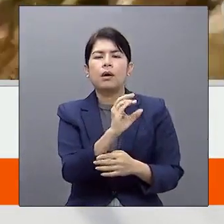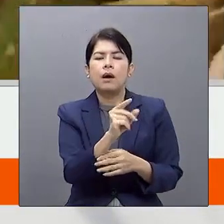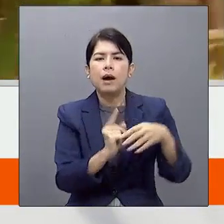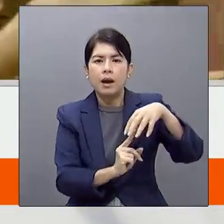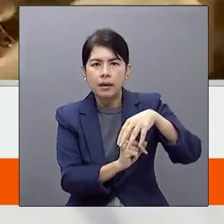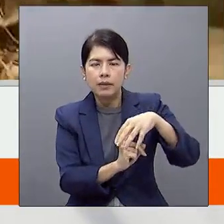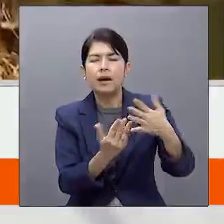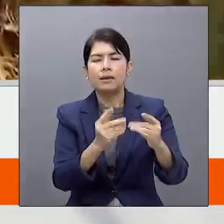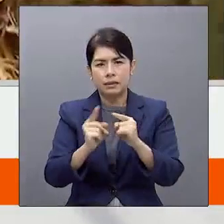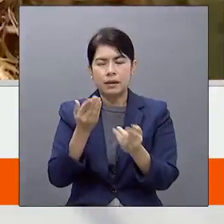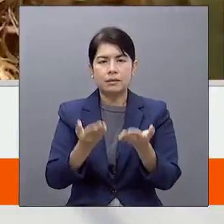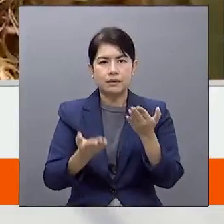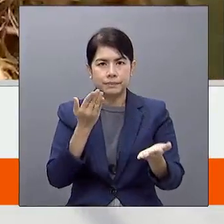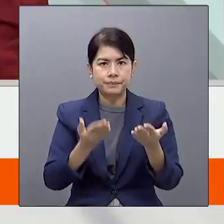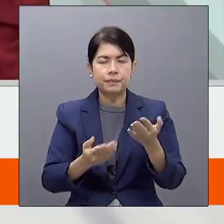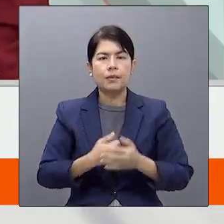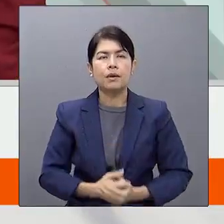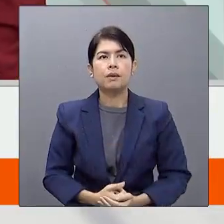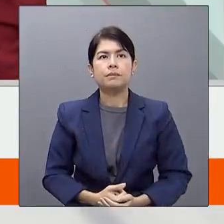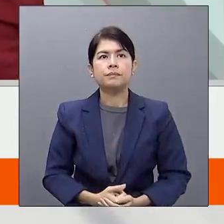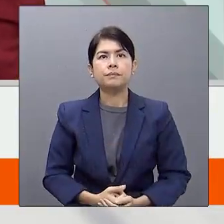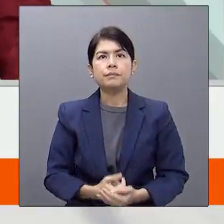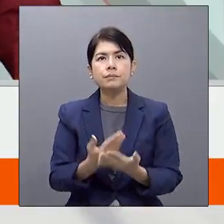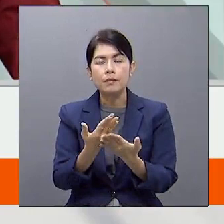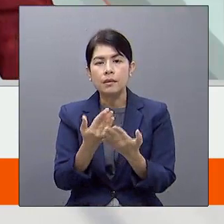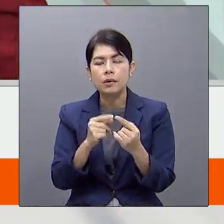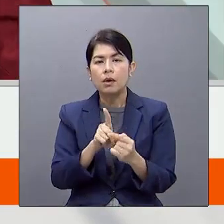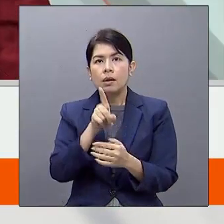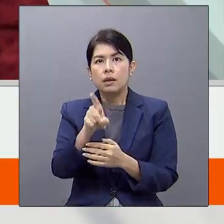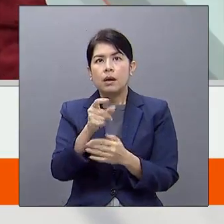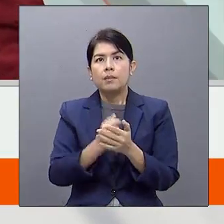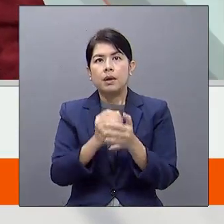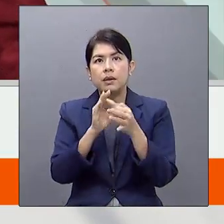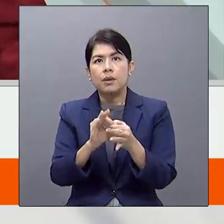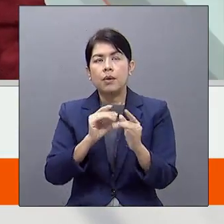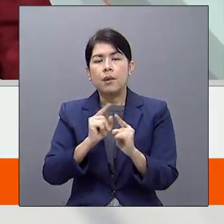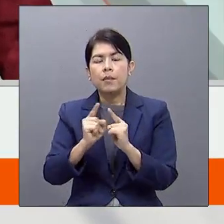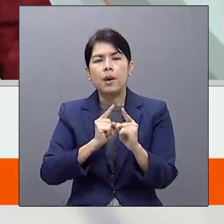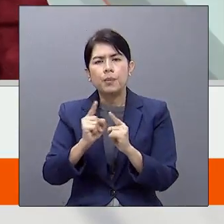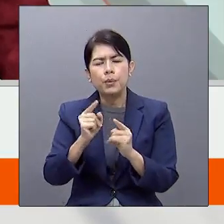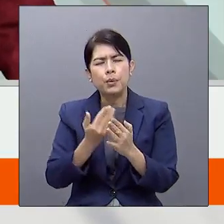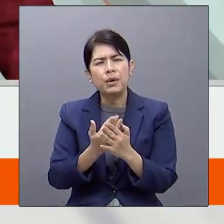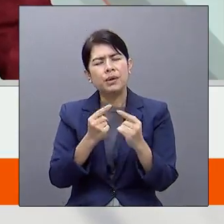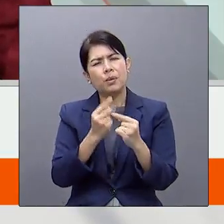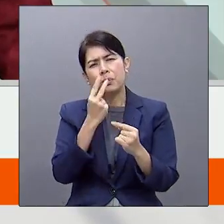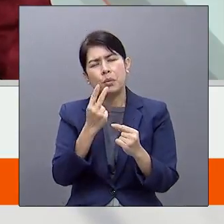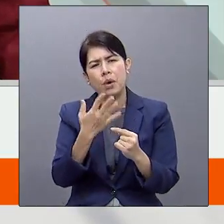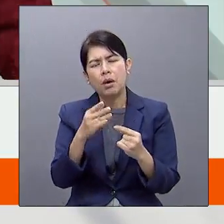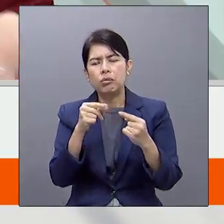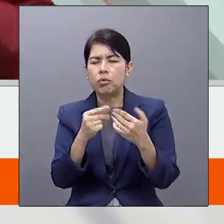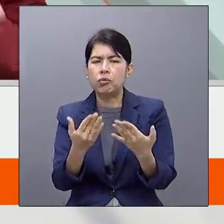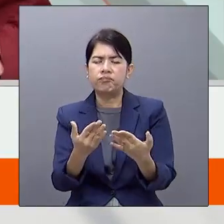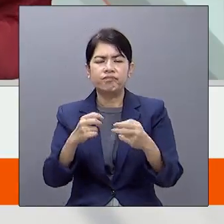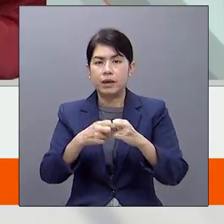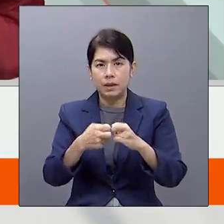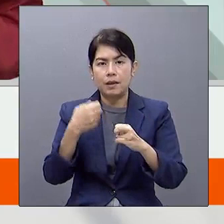ครับ ค่ะแสดงว่าการสื่อสารไปยังพื้นที่เนี่ยมันอาจจะทำได้ไม่มีประสิทธิภาพเพียงพออย่างนั้นหรือเปล่าคะมันถึง